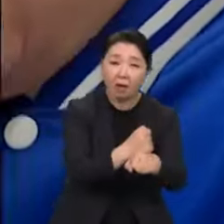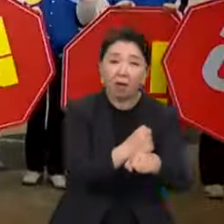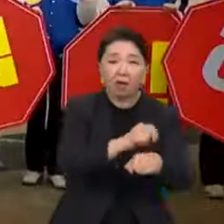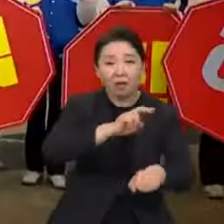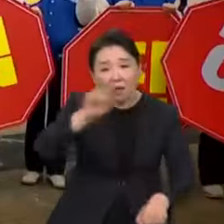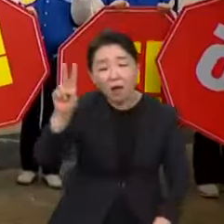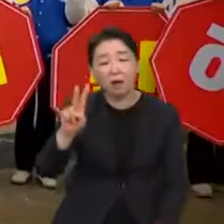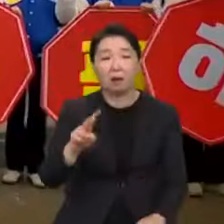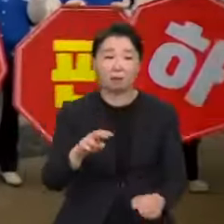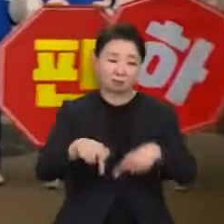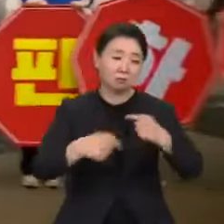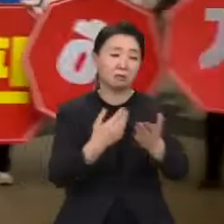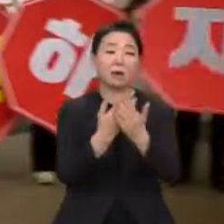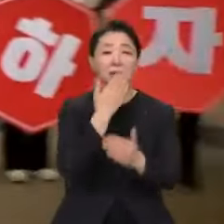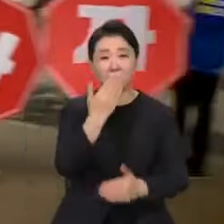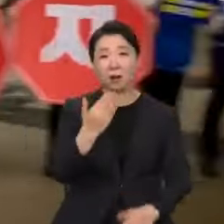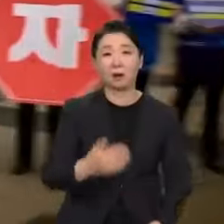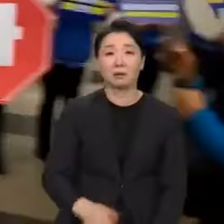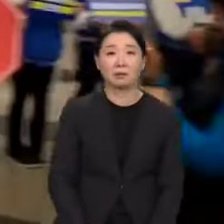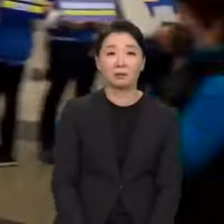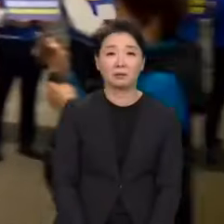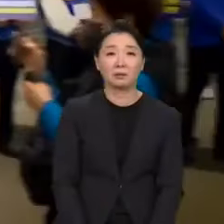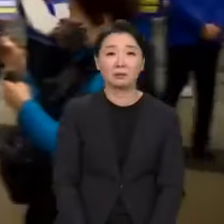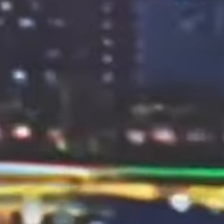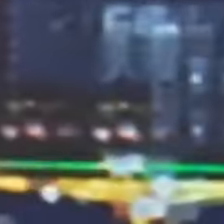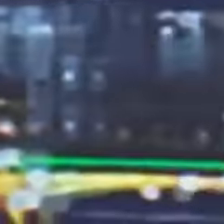겁니다. JTBC 이윤석입니다.